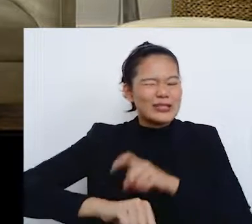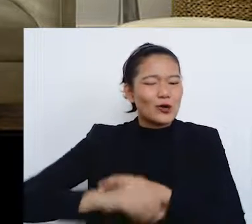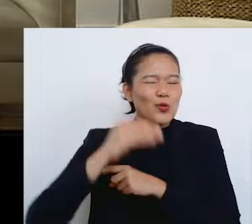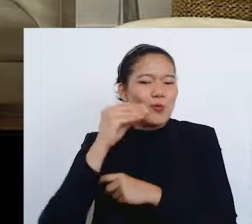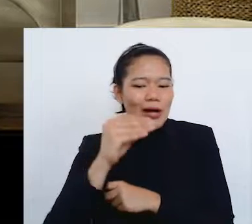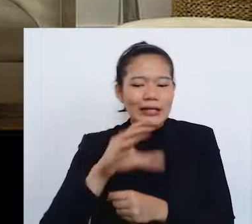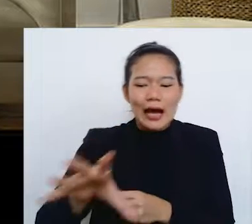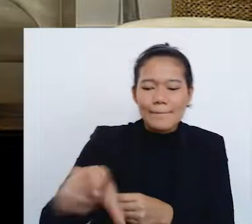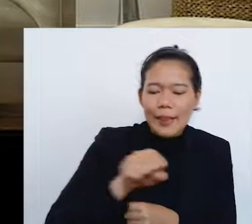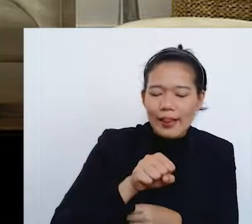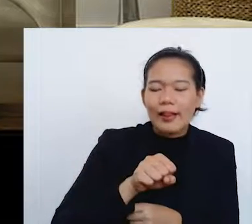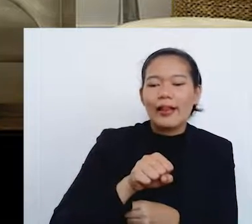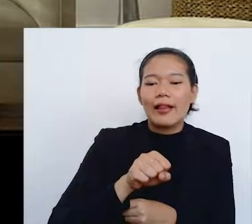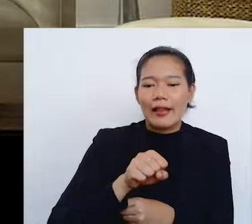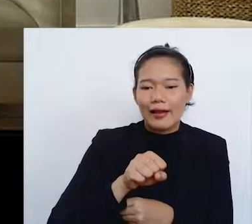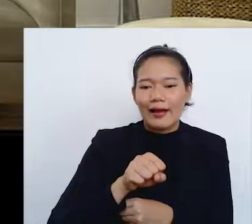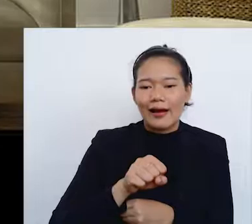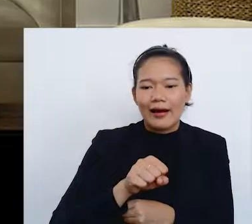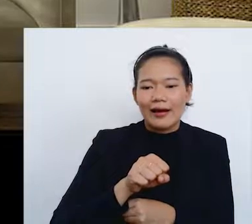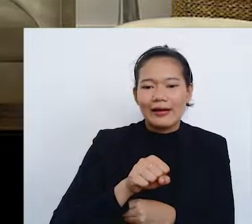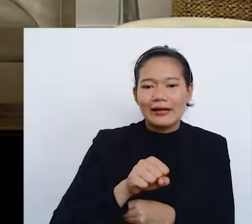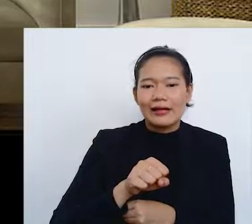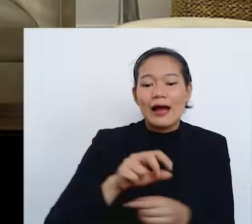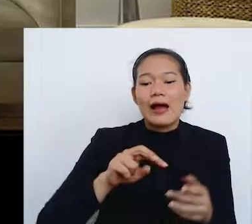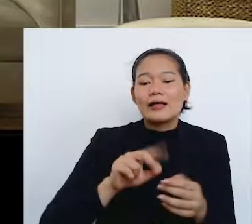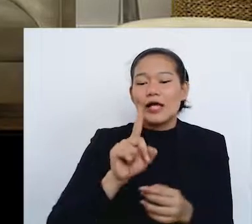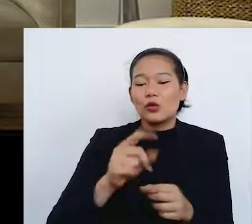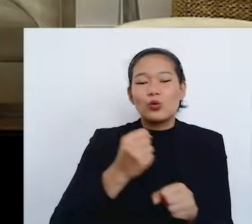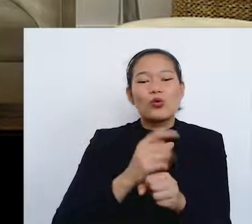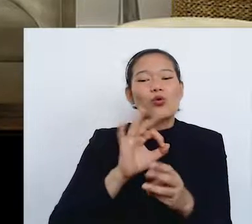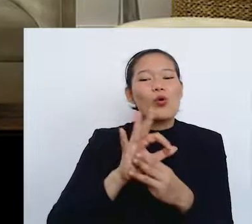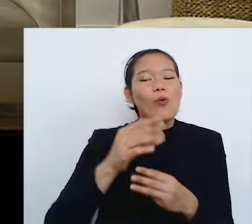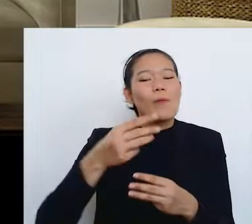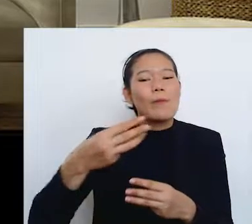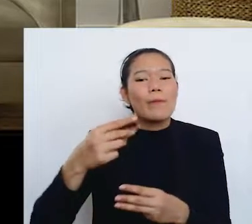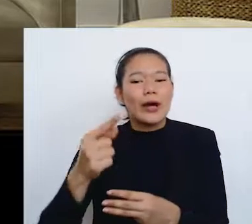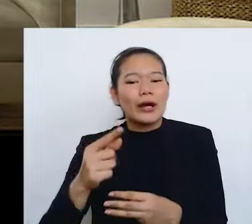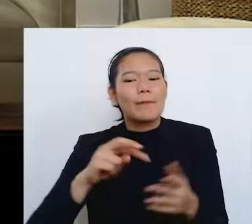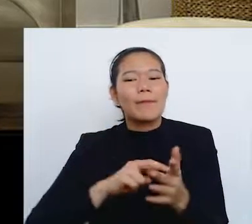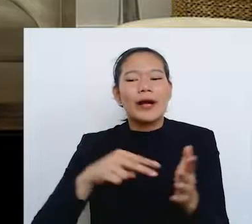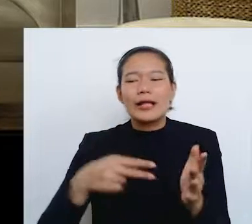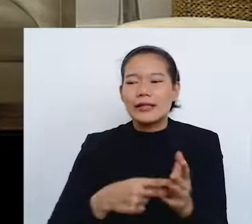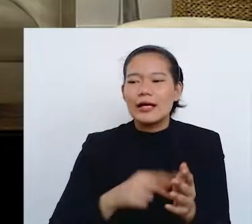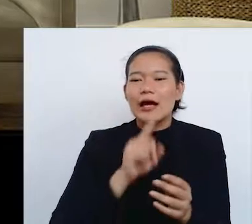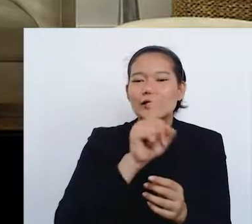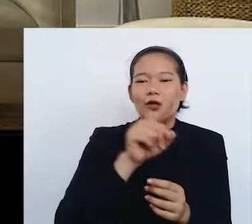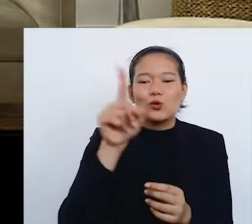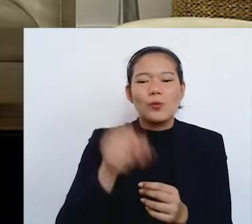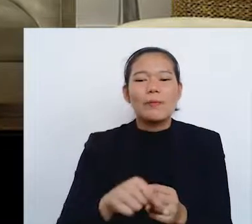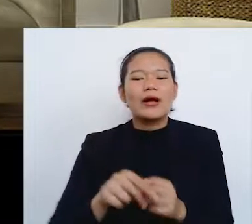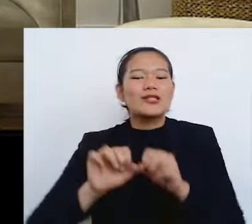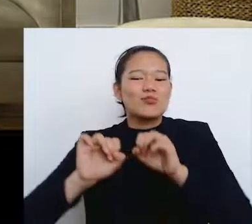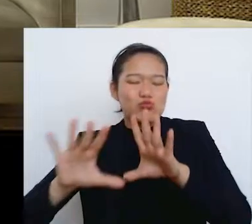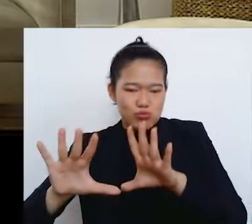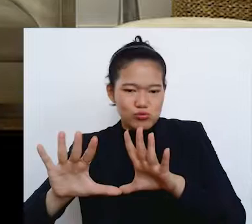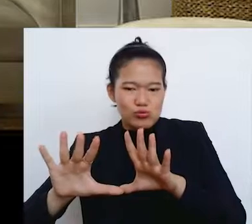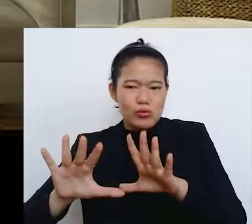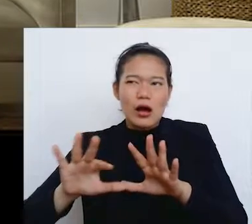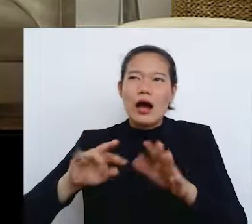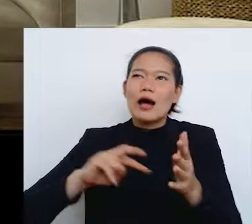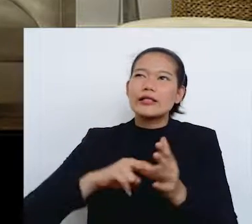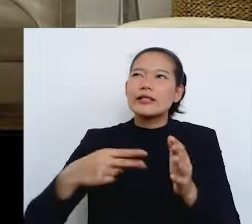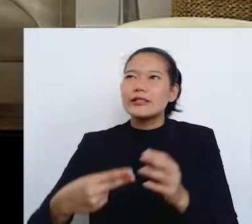pagi hari. Satu gomer itu sama dengan 1/10 eva, dan jikalau itu